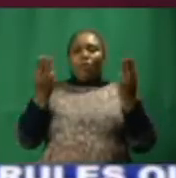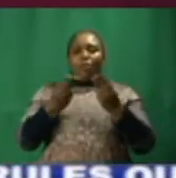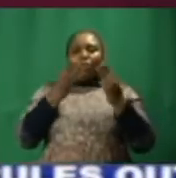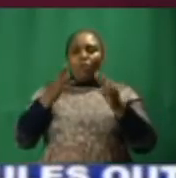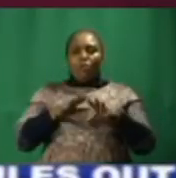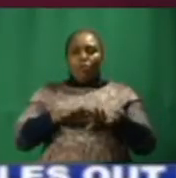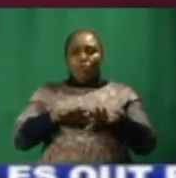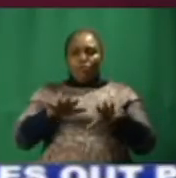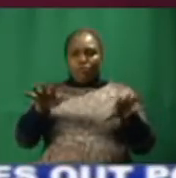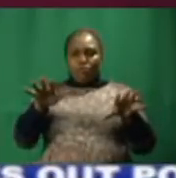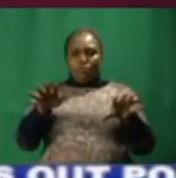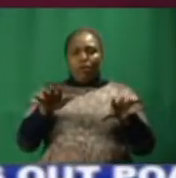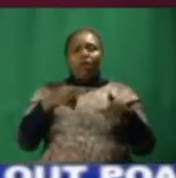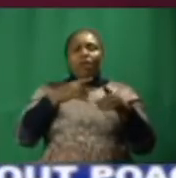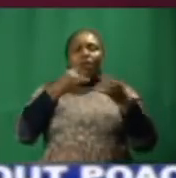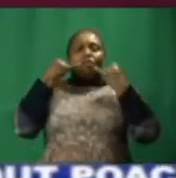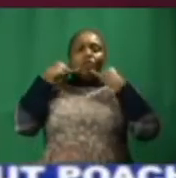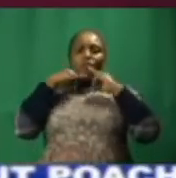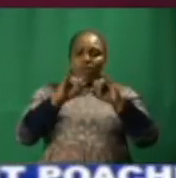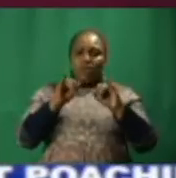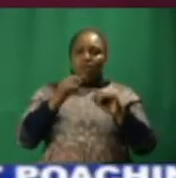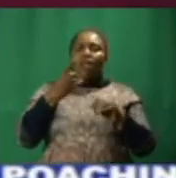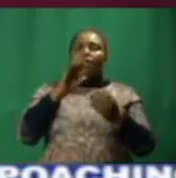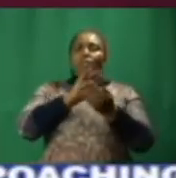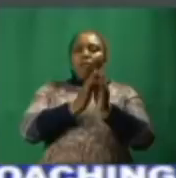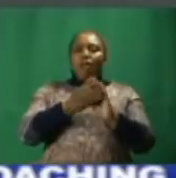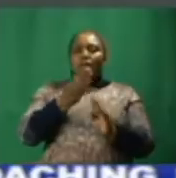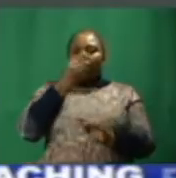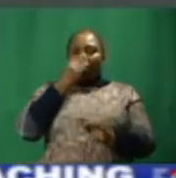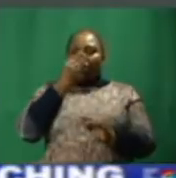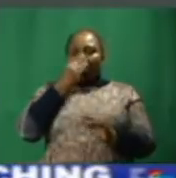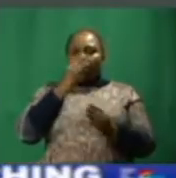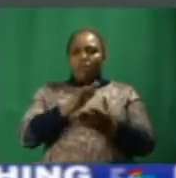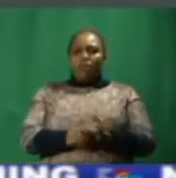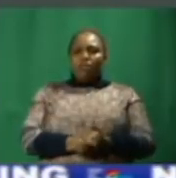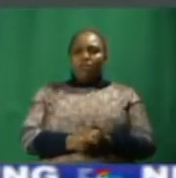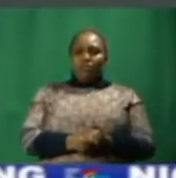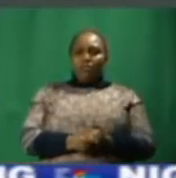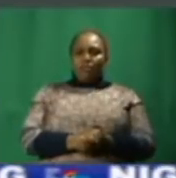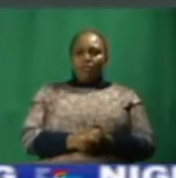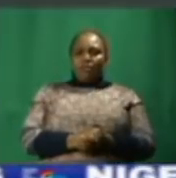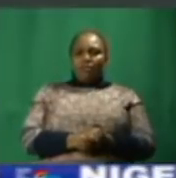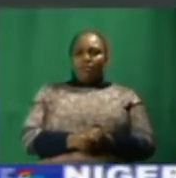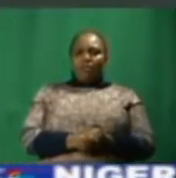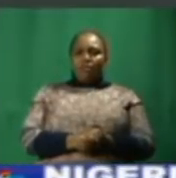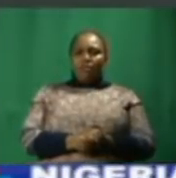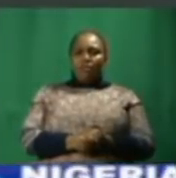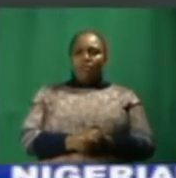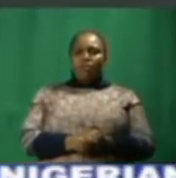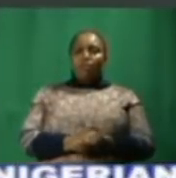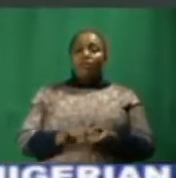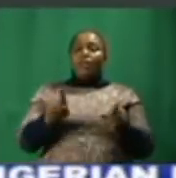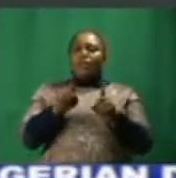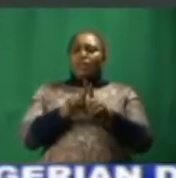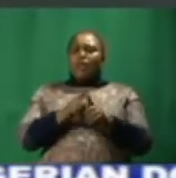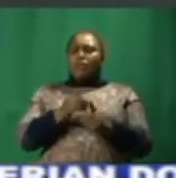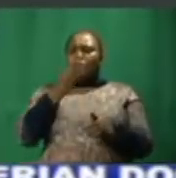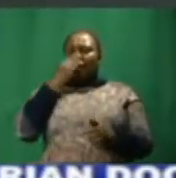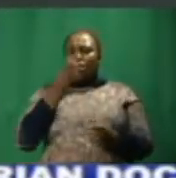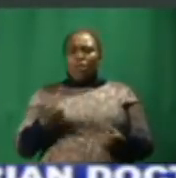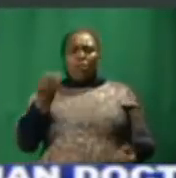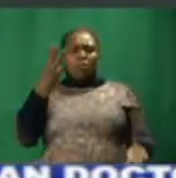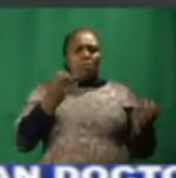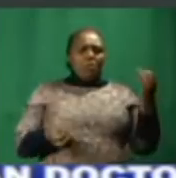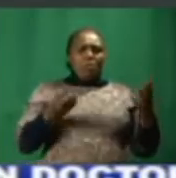imilayeto bese-ke isebenziswa ukuthi kwendiwe bucala. Nangumbiko. Kulandzela kugangalo sekwanzile